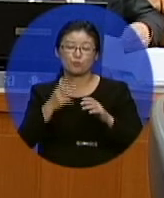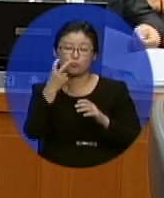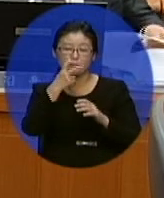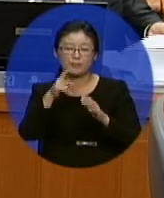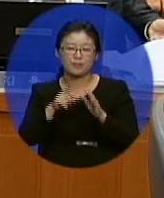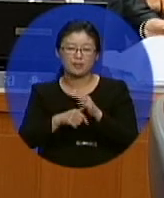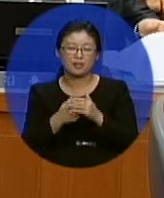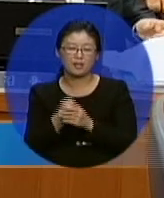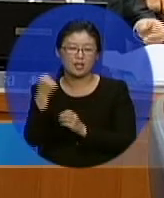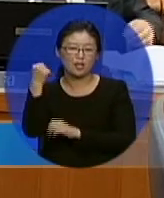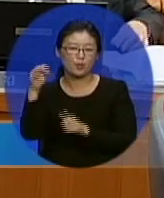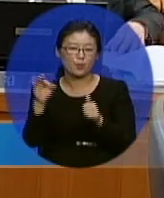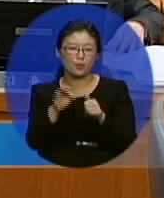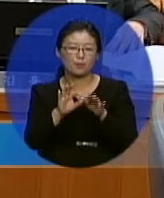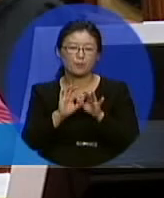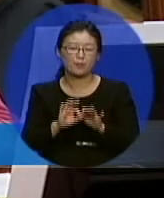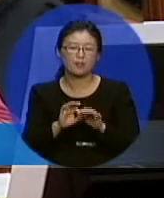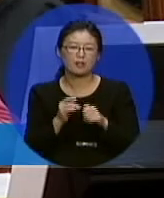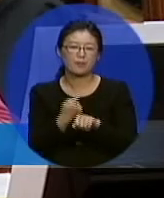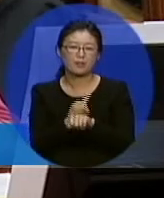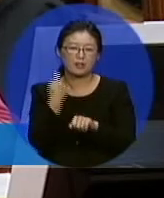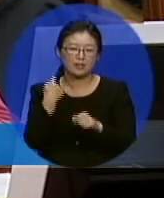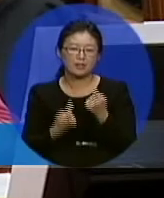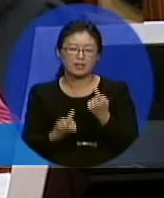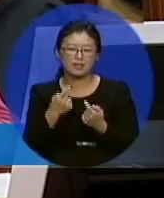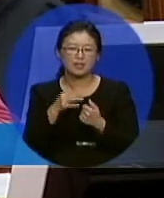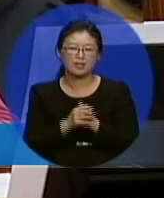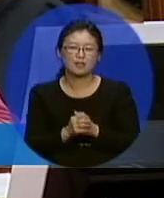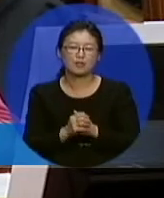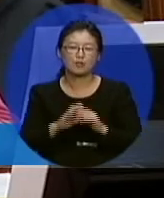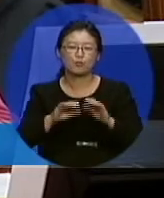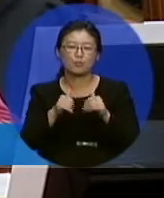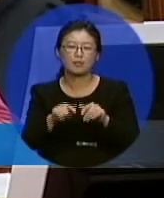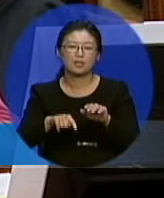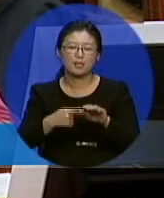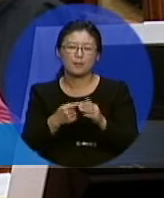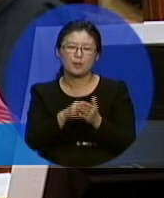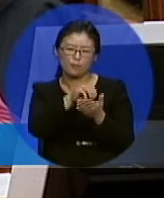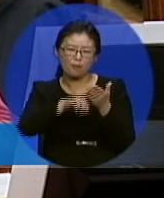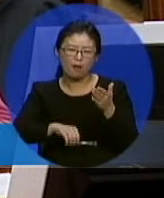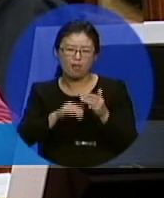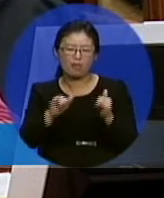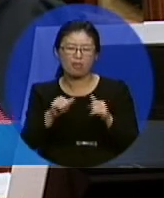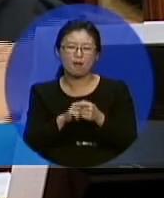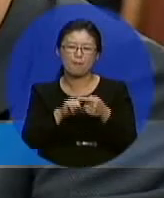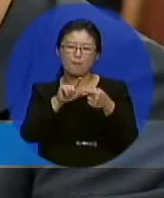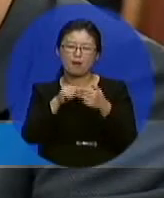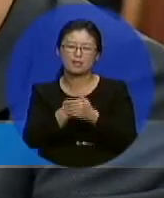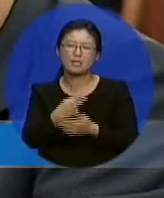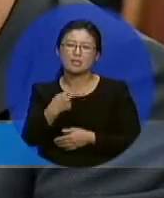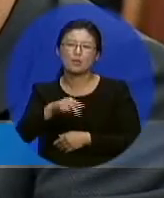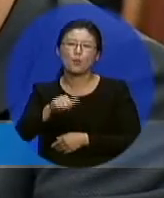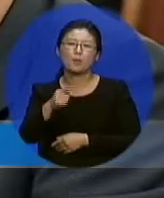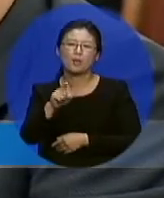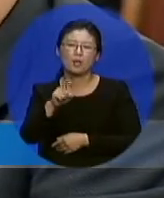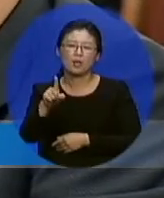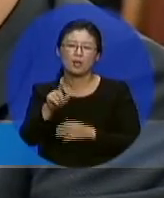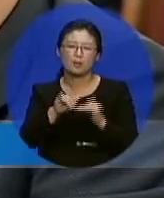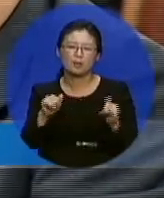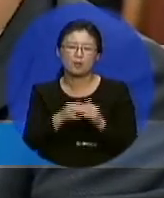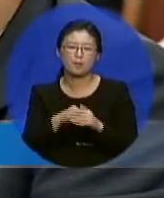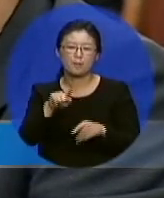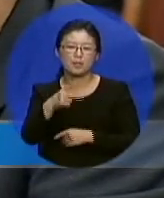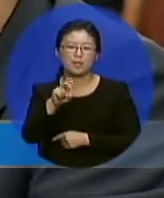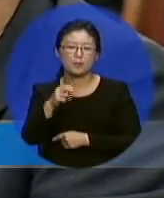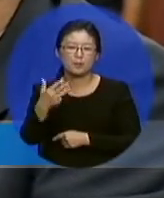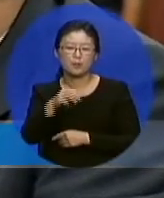국정감사에서는 기초연금안과 관련해 작년 대비 국민연금 자발적 탈퇴자가 월 평균 2,511명으로